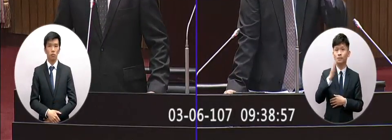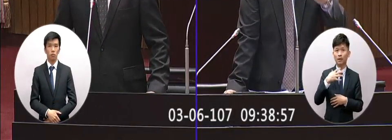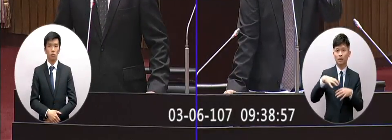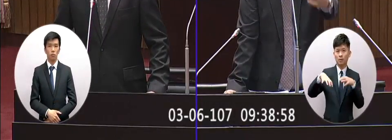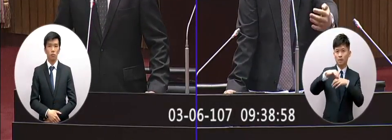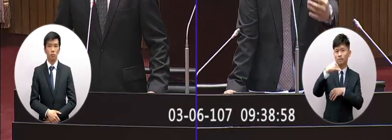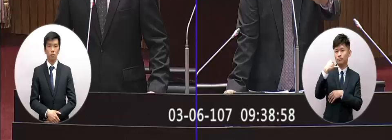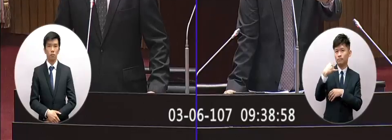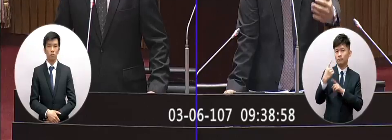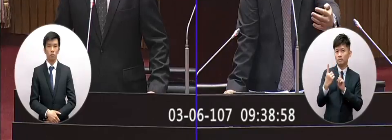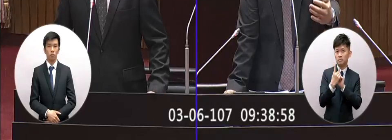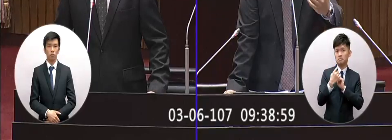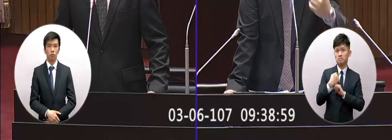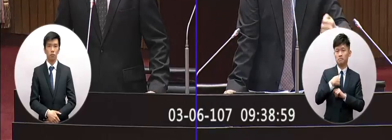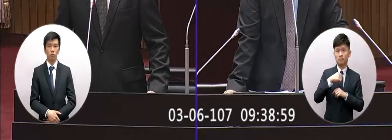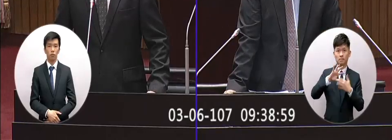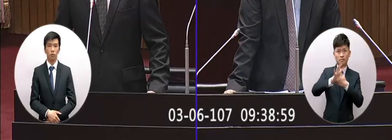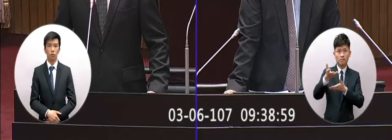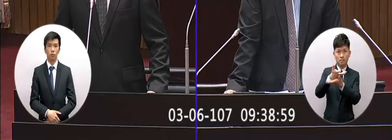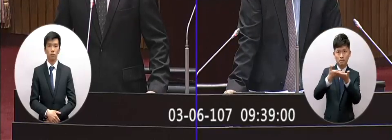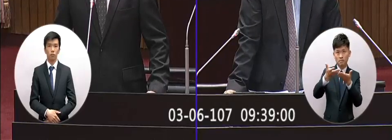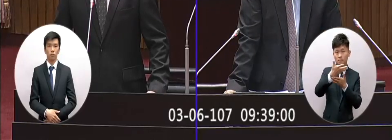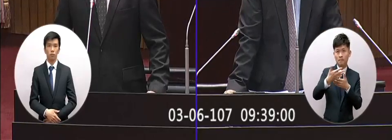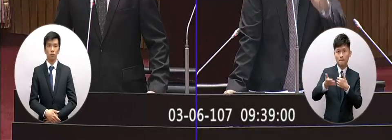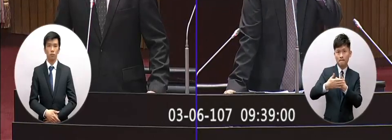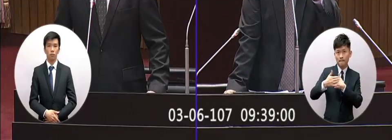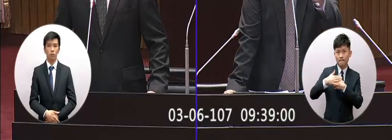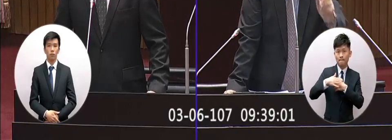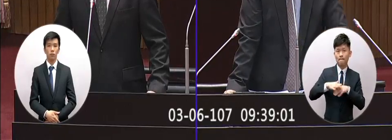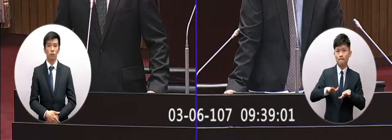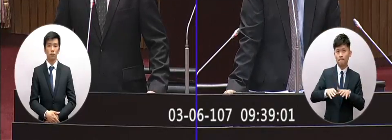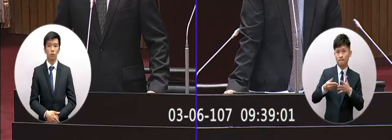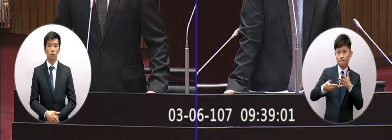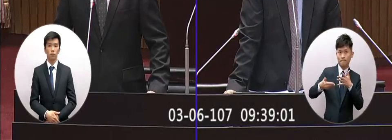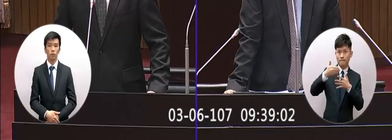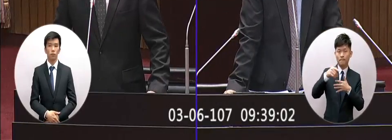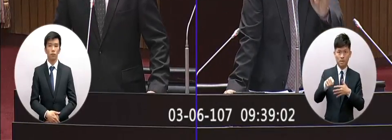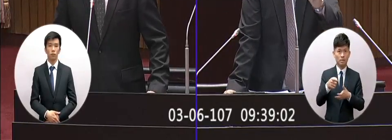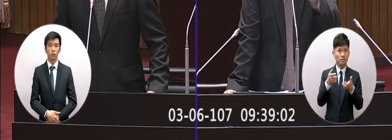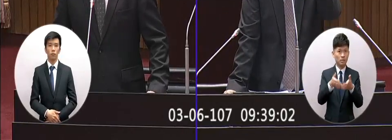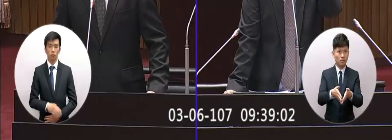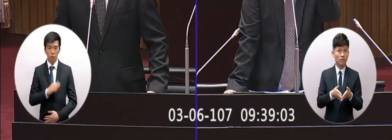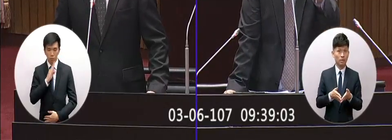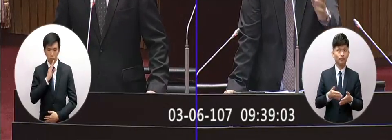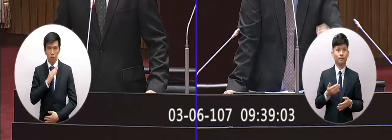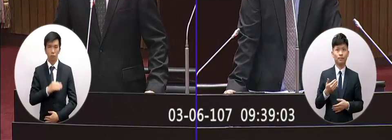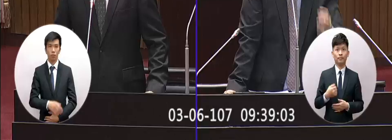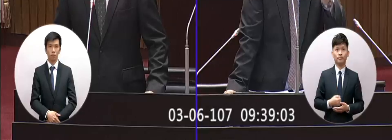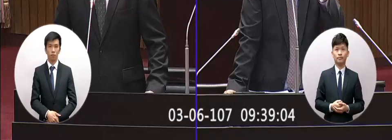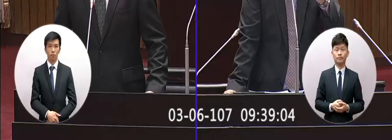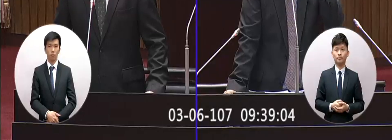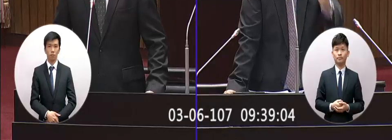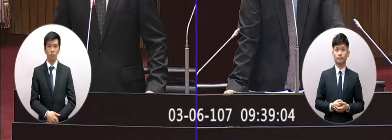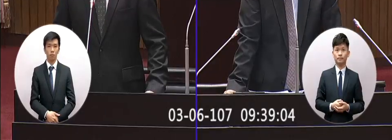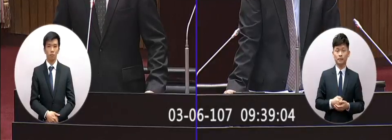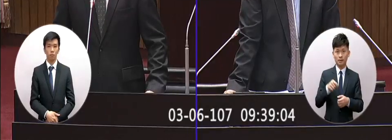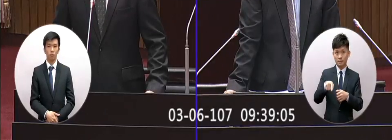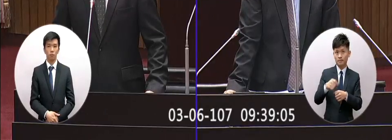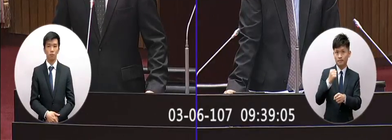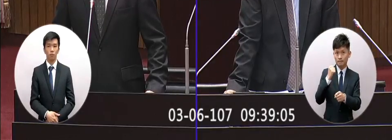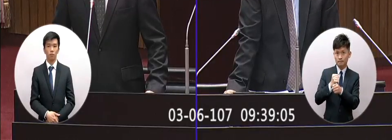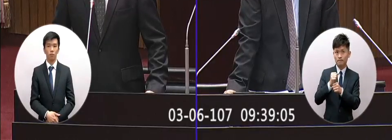的环境中，创造对我的外交环境有利的一个情势，这谁真重要哈？因为外交部要爱做谁，这谁爱做